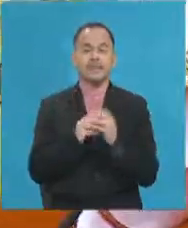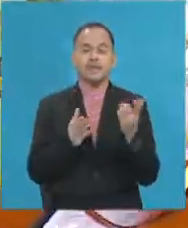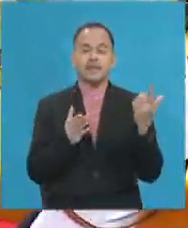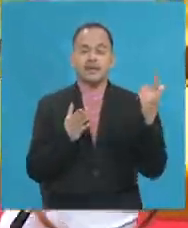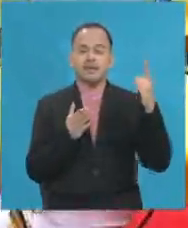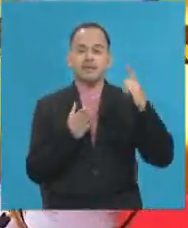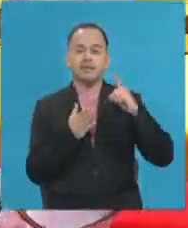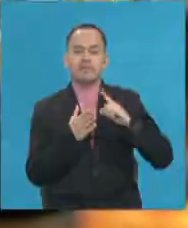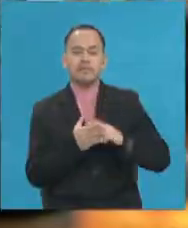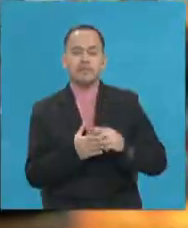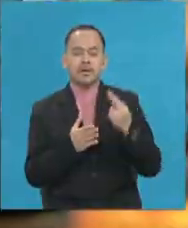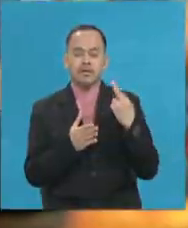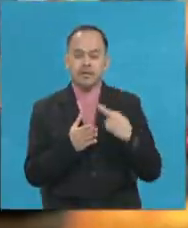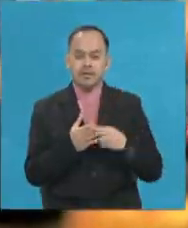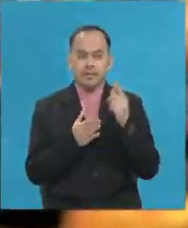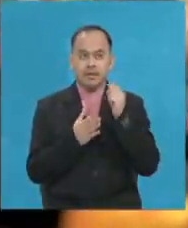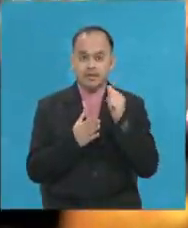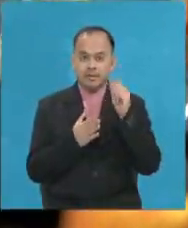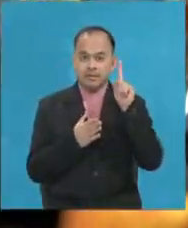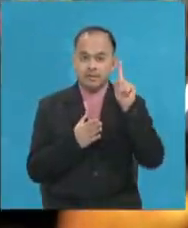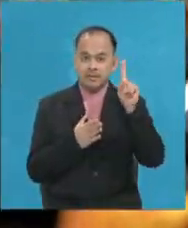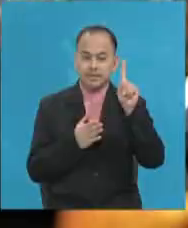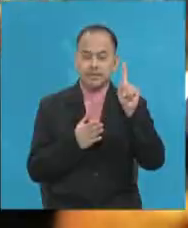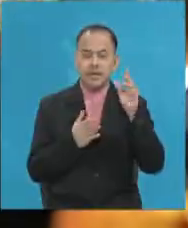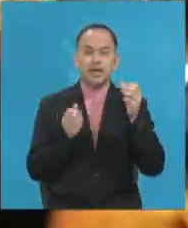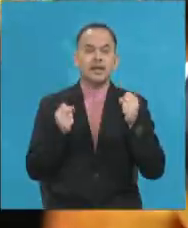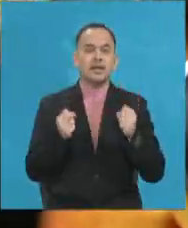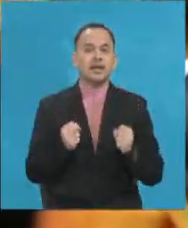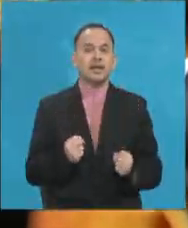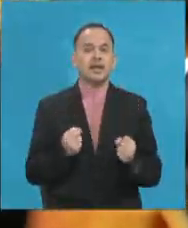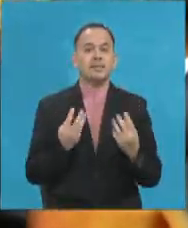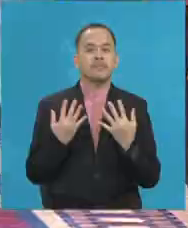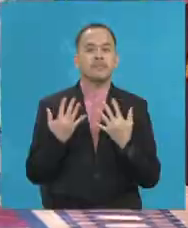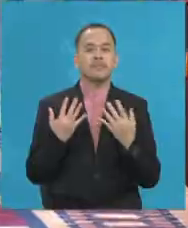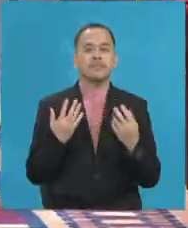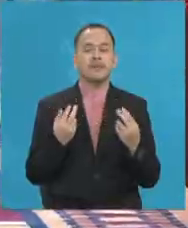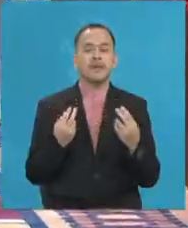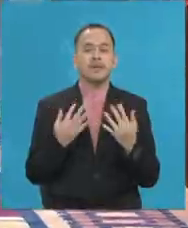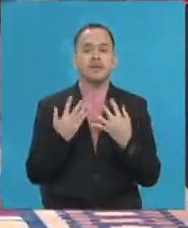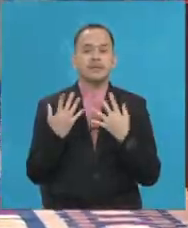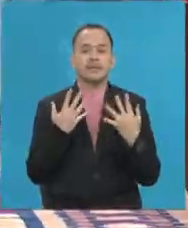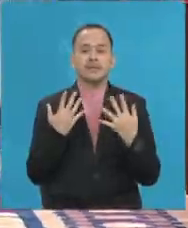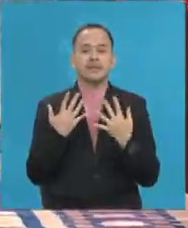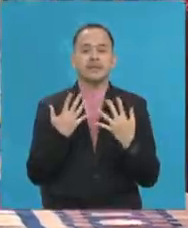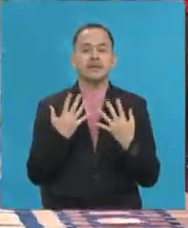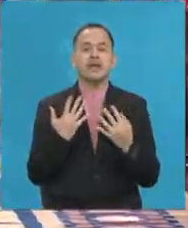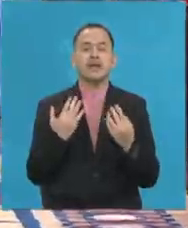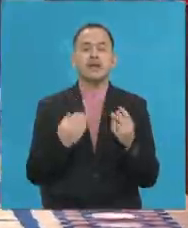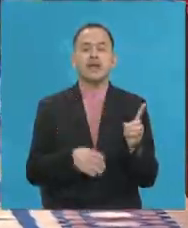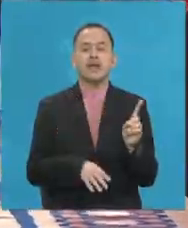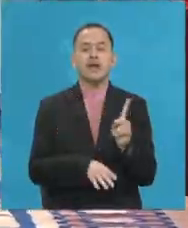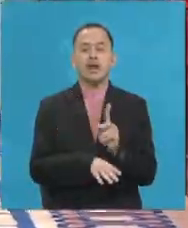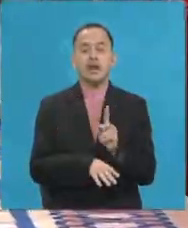limpah dan rahmat Allah Subhanahu Wa Ta'ala dapat meraih kan sambutan perayaan ulang tahun hari